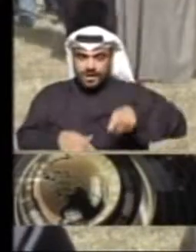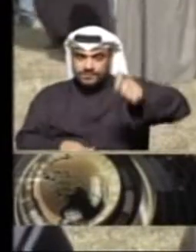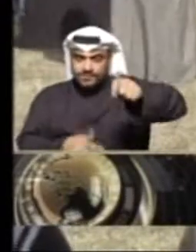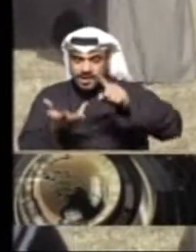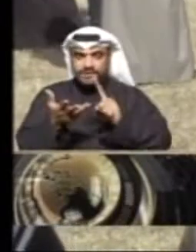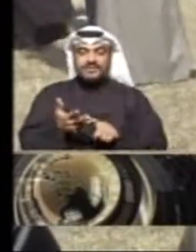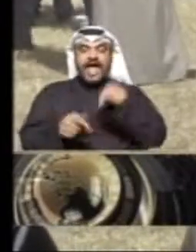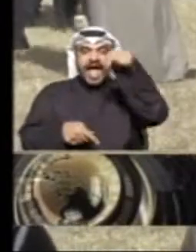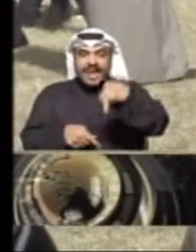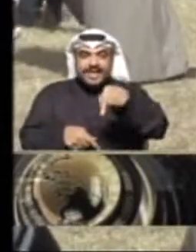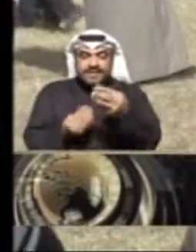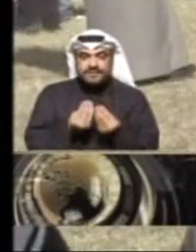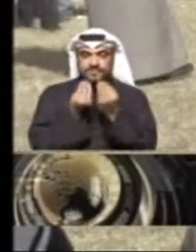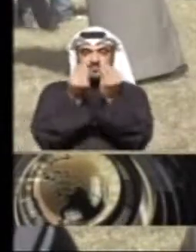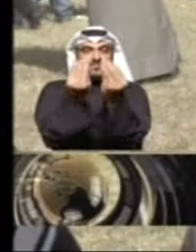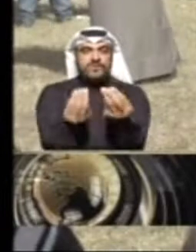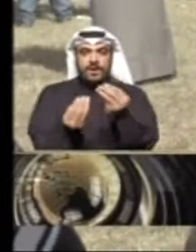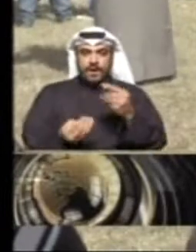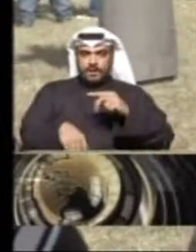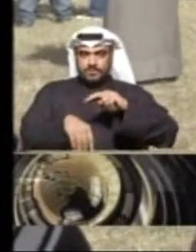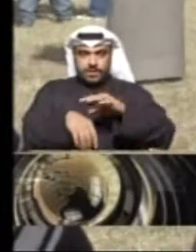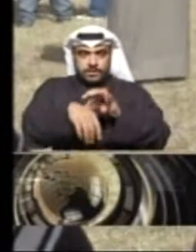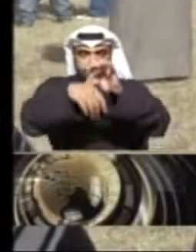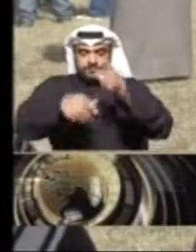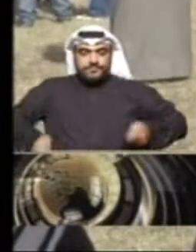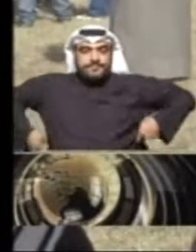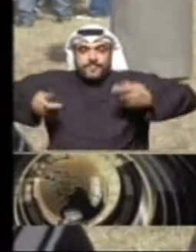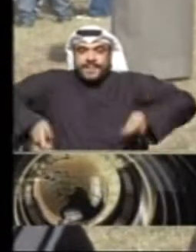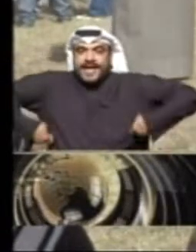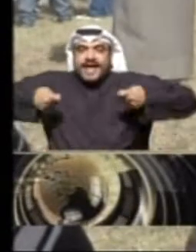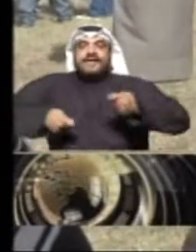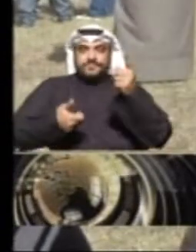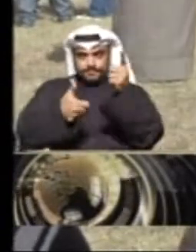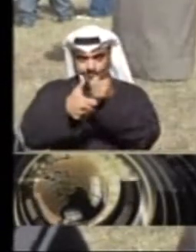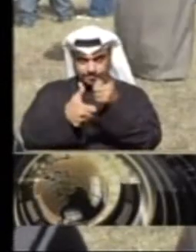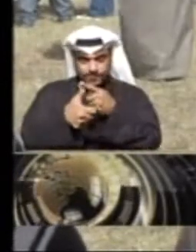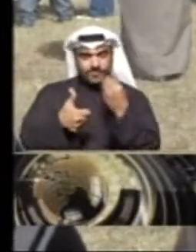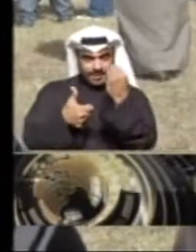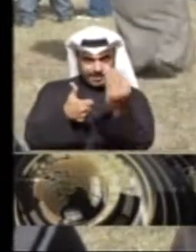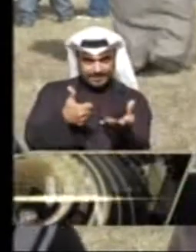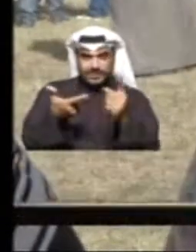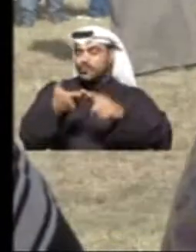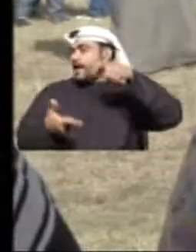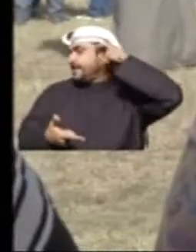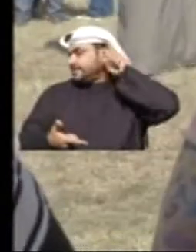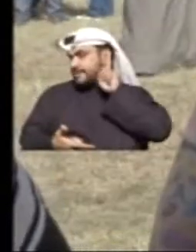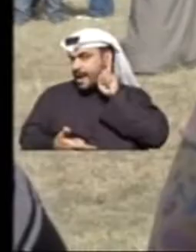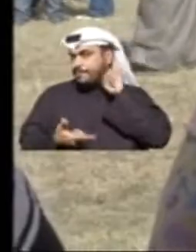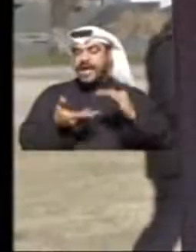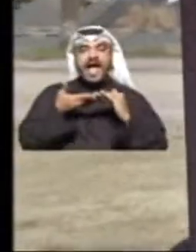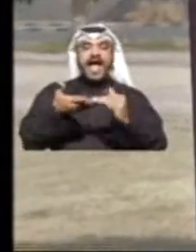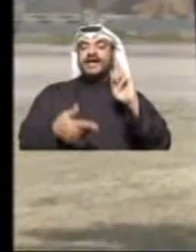هي محصورة بين الكراسي المتحركة وإعطاء الأجهزة السمعية